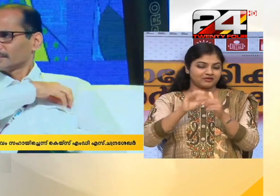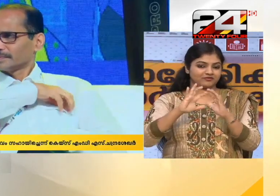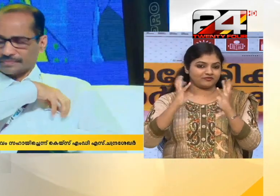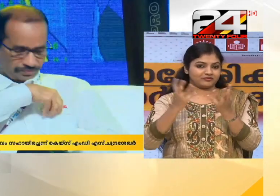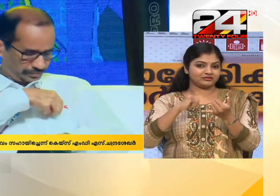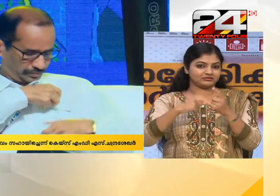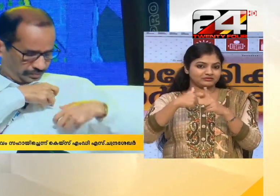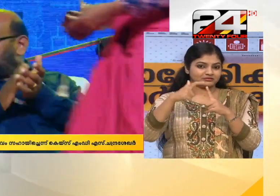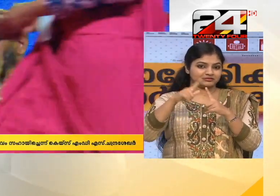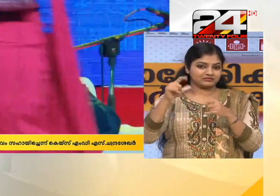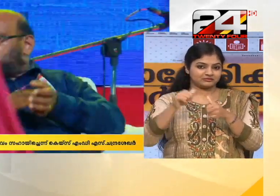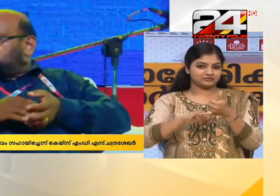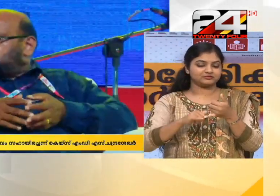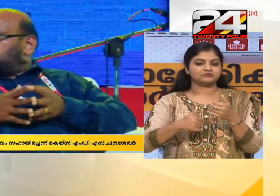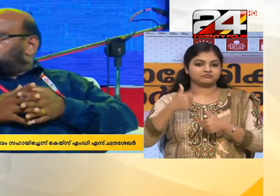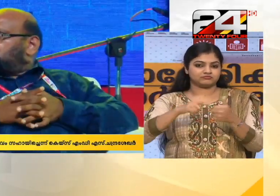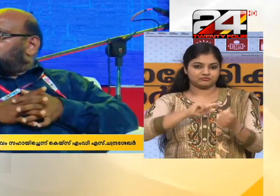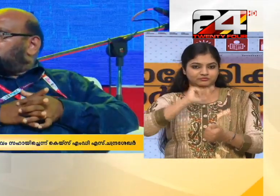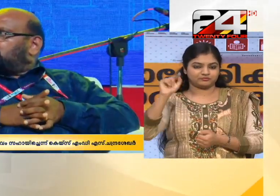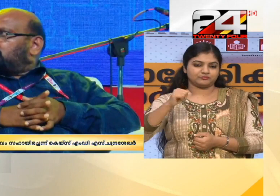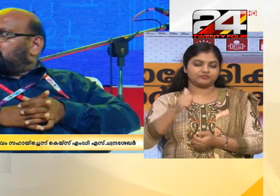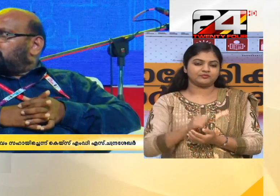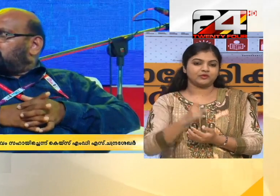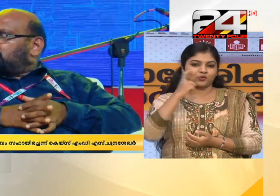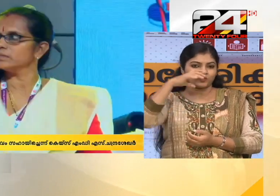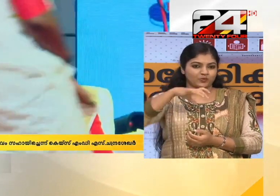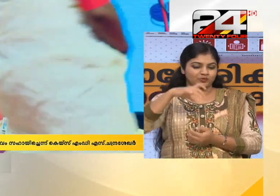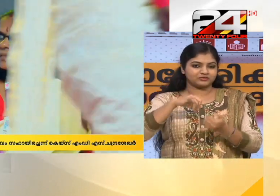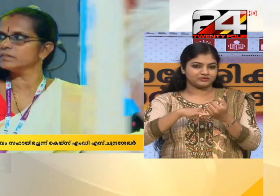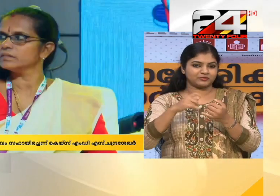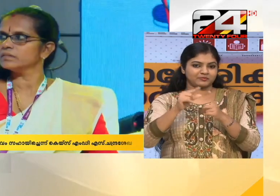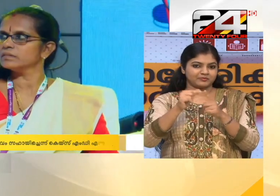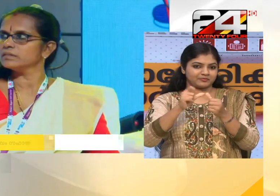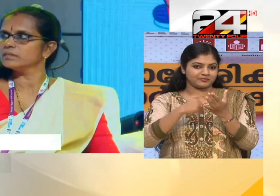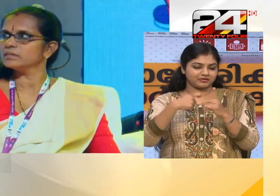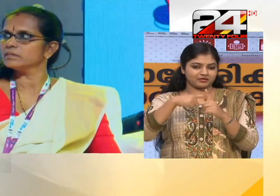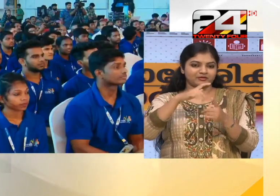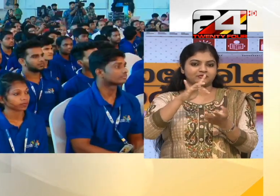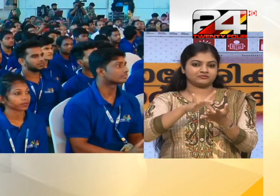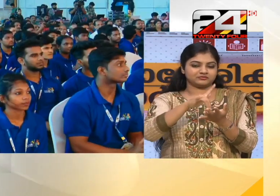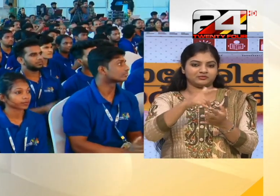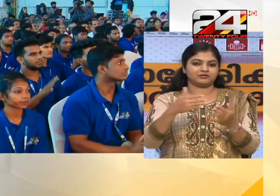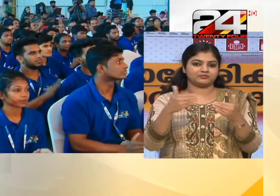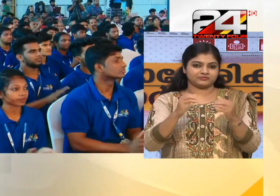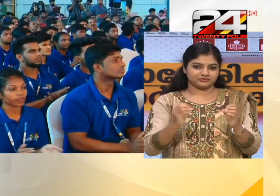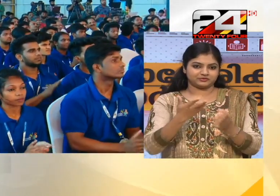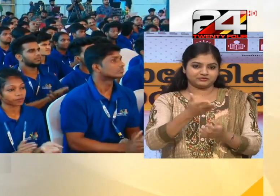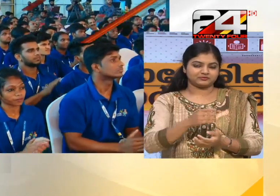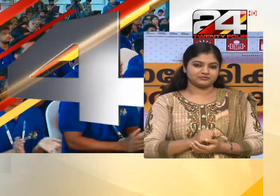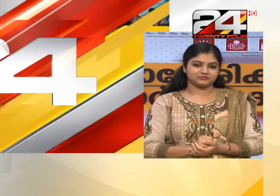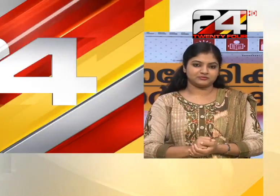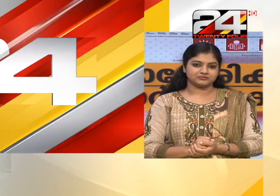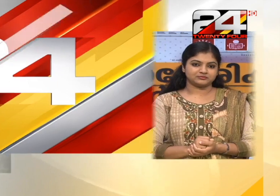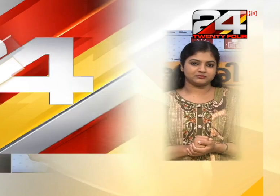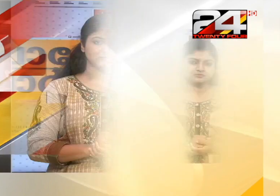മത്സരങ്ങളിൽ പങ്കെടുക്കാം. കോഴിക്കോട് സരോവരം പാർക്കിലെ സ്വപ്നനഗരിയിലാണ് നൈപുണ്യോത്സവം നടന്നത്. 24 കോഴിക്കോട്.